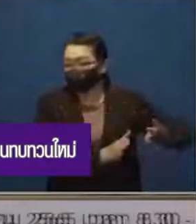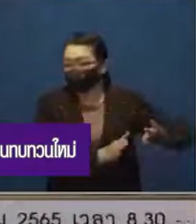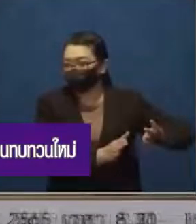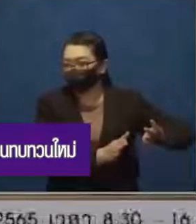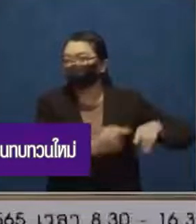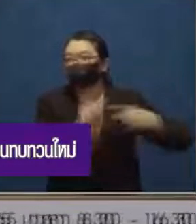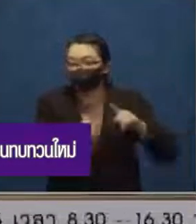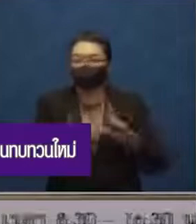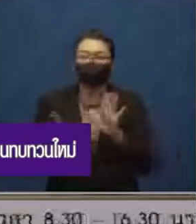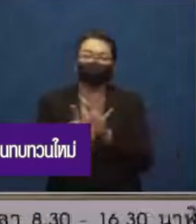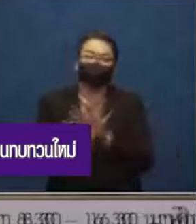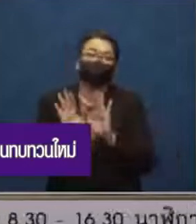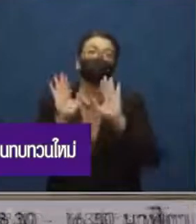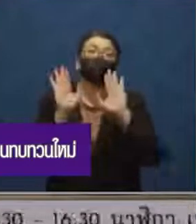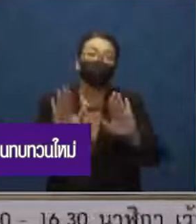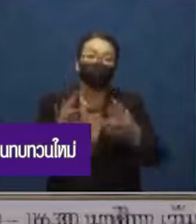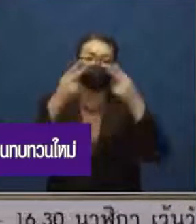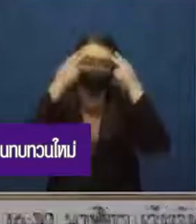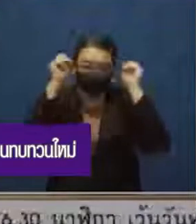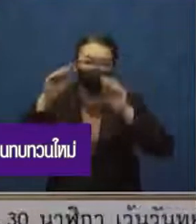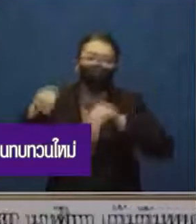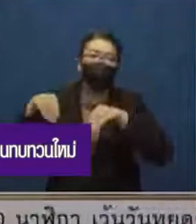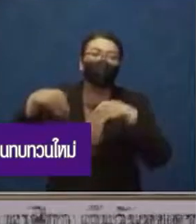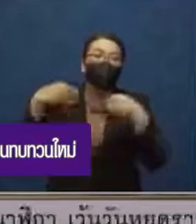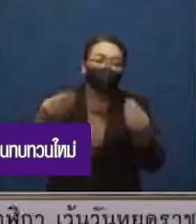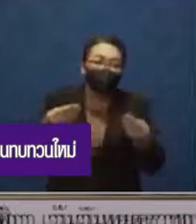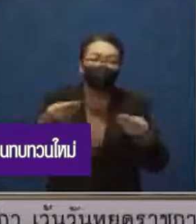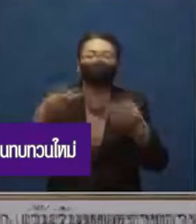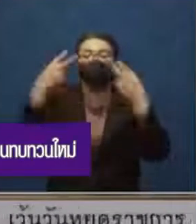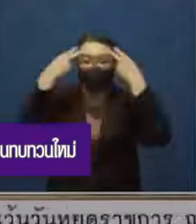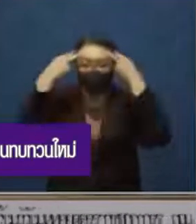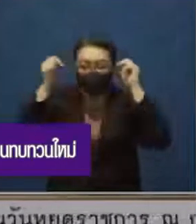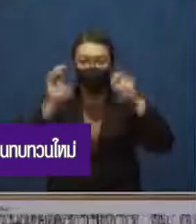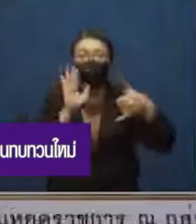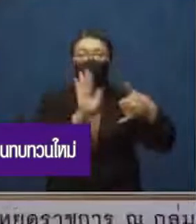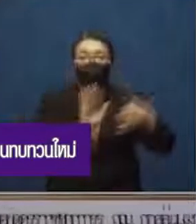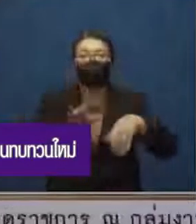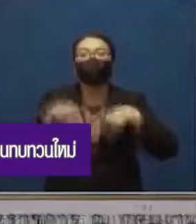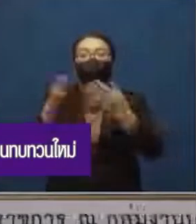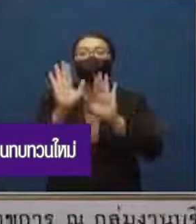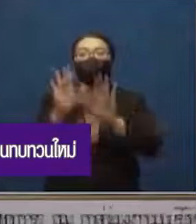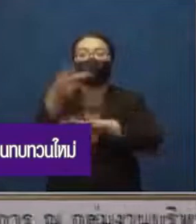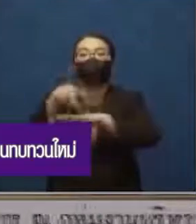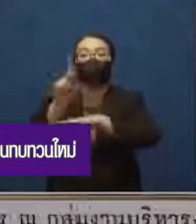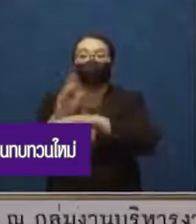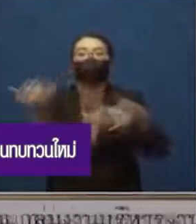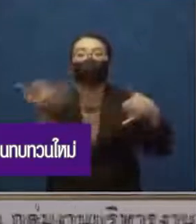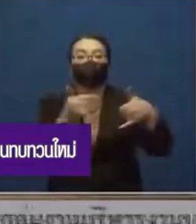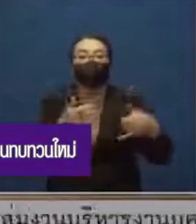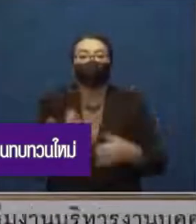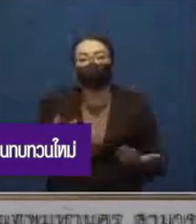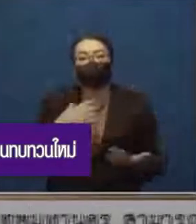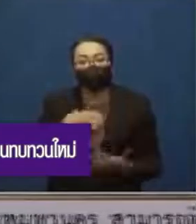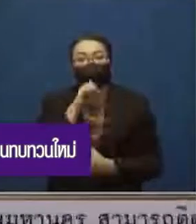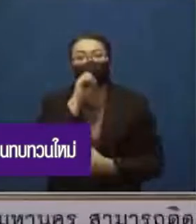และเดินตามในทางปรัชญาเขากล่าวว่าต้องมีสักคนไว้ในใจและวางเขาไว้ตรงหน้าเสมอและเราจะ